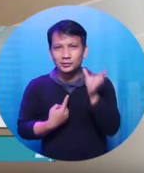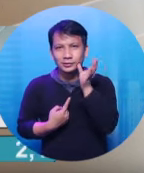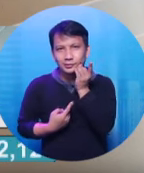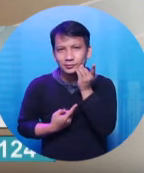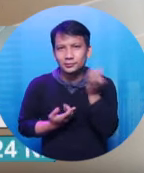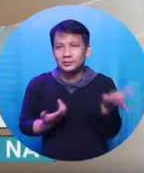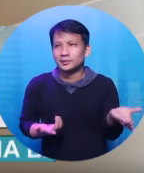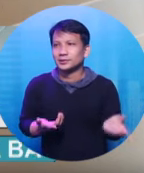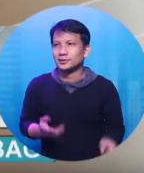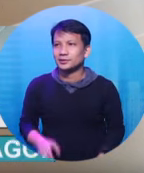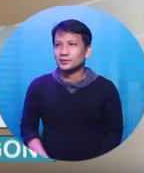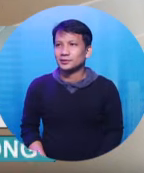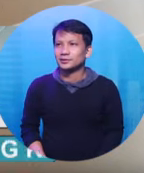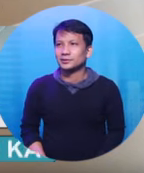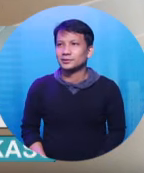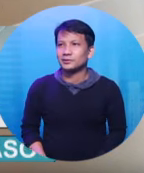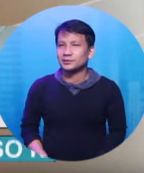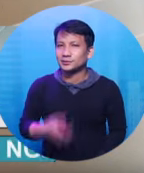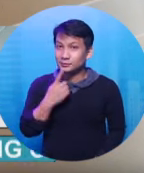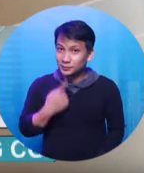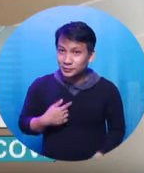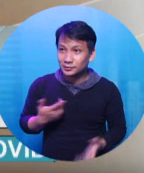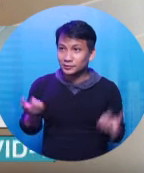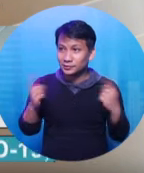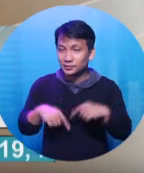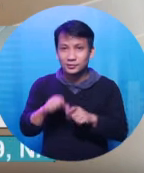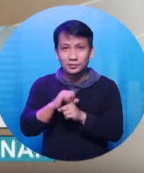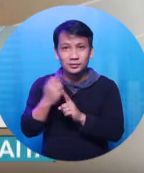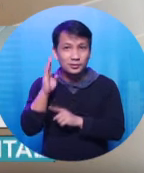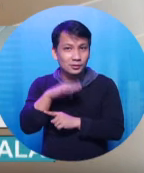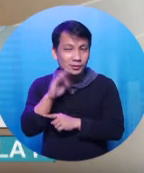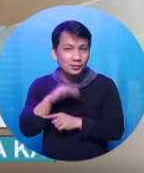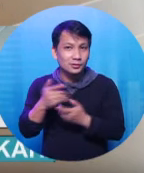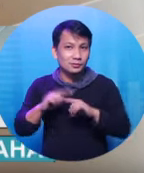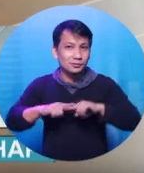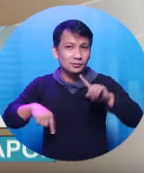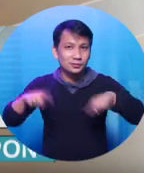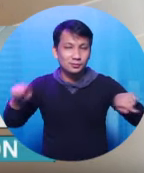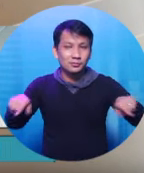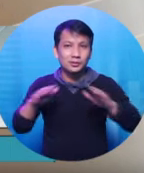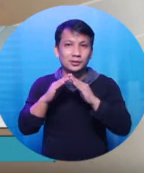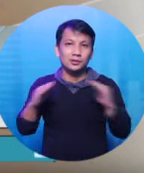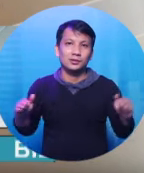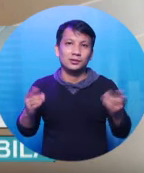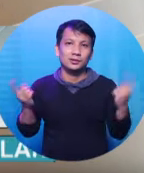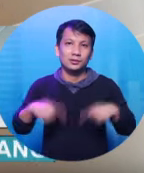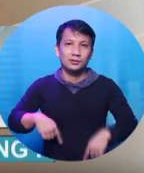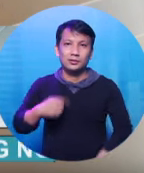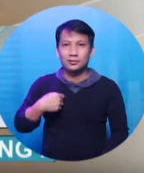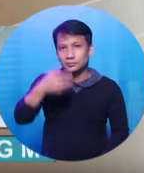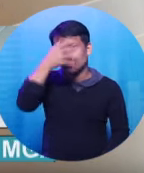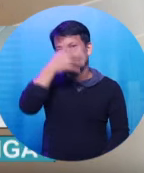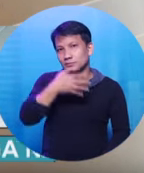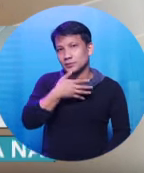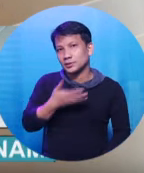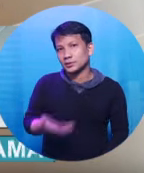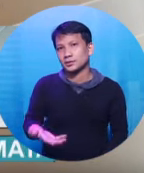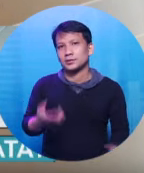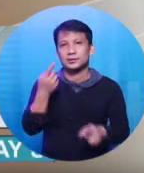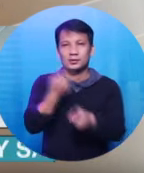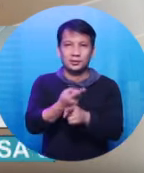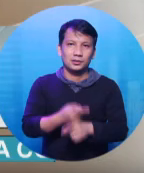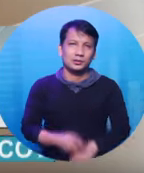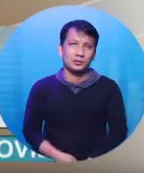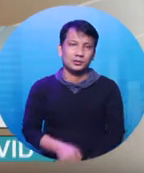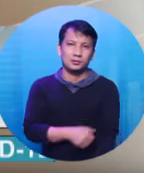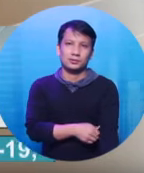yung kapatid ko is living with my parents. Kasi what if yung kapatid ko sa ibang bahay nakatira, ano pong mangyayari sa mga magulang ko sir? Correct, yun